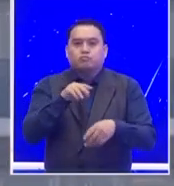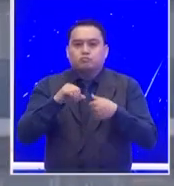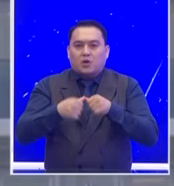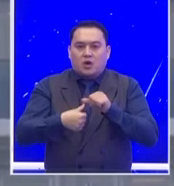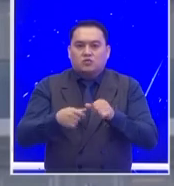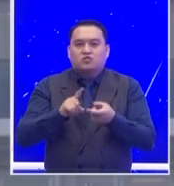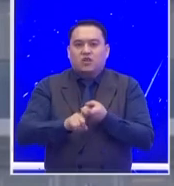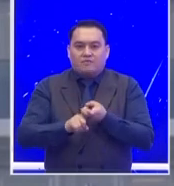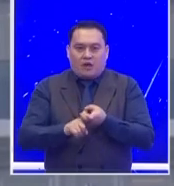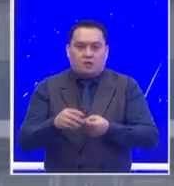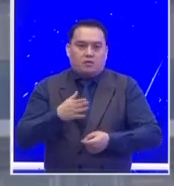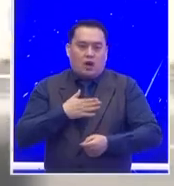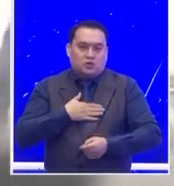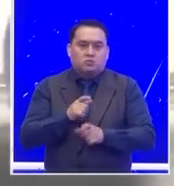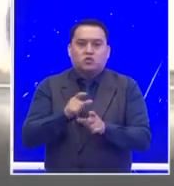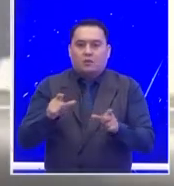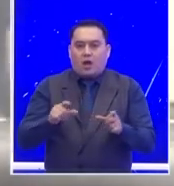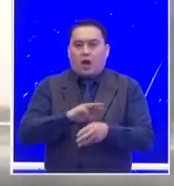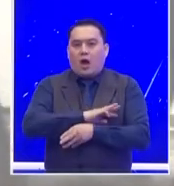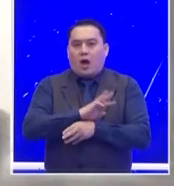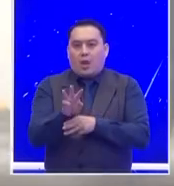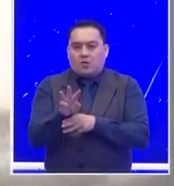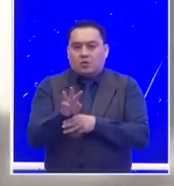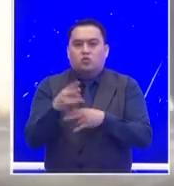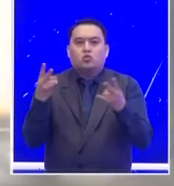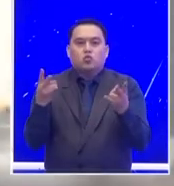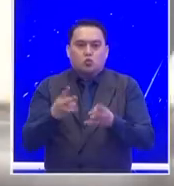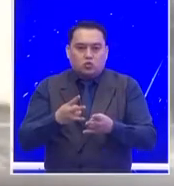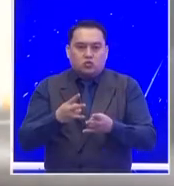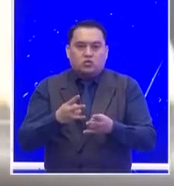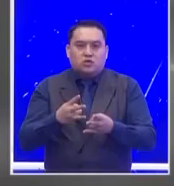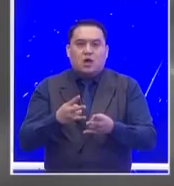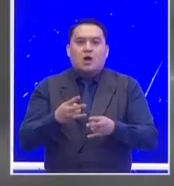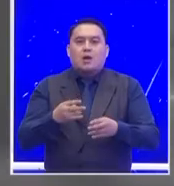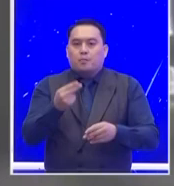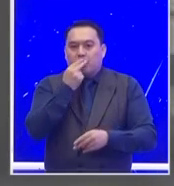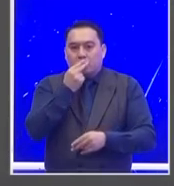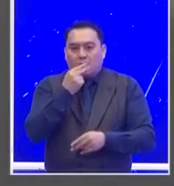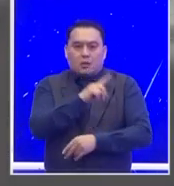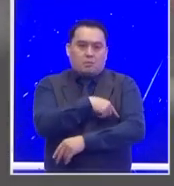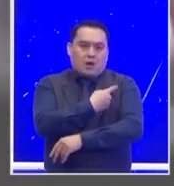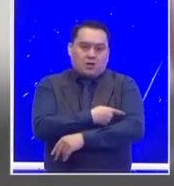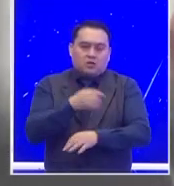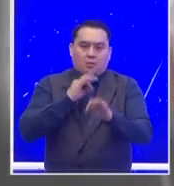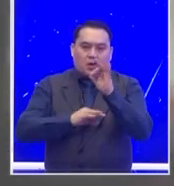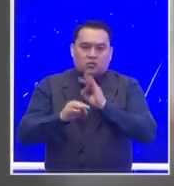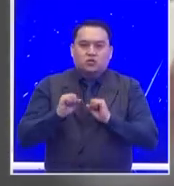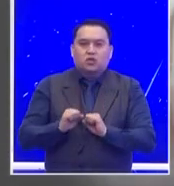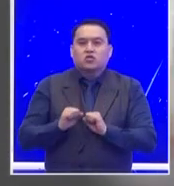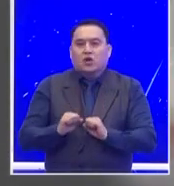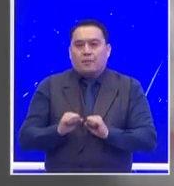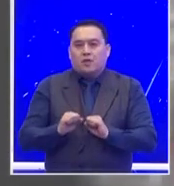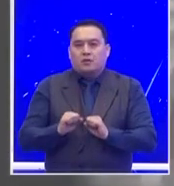в тесном контакте с нашими гражданами. Их обеспечивают всем необходимым, в частности, питанием и медицинскими средствами